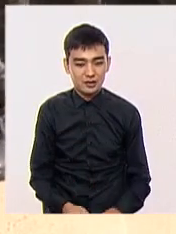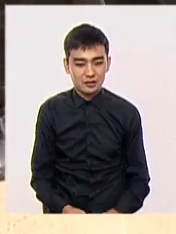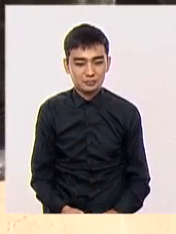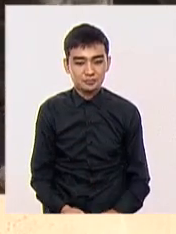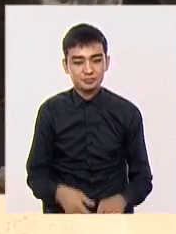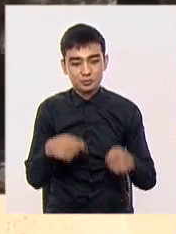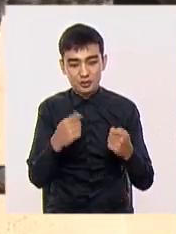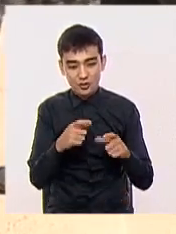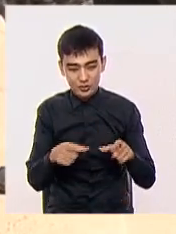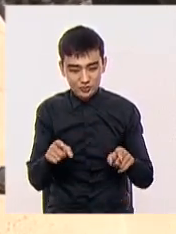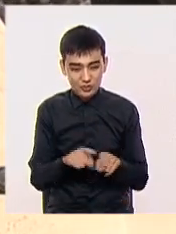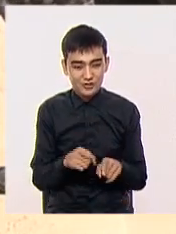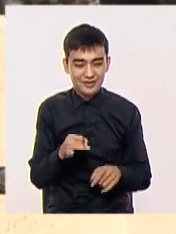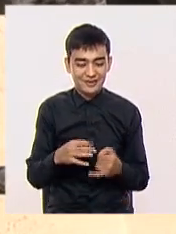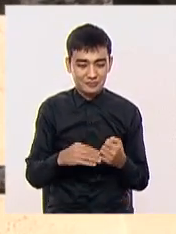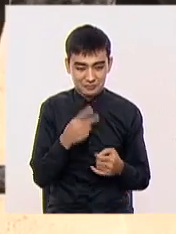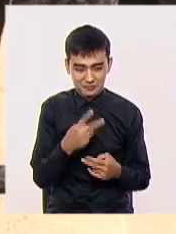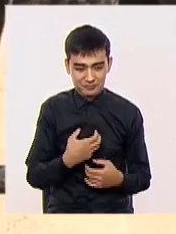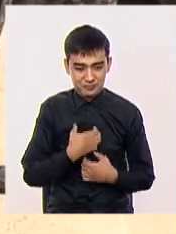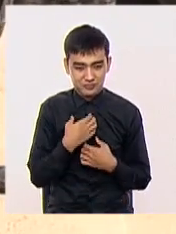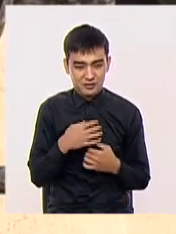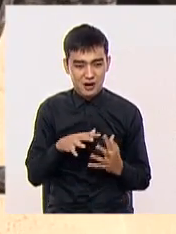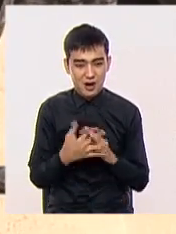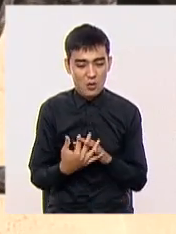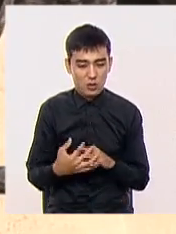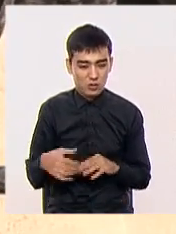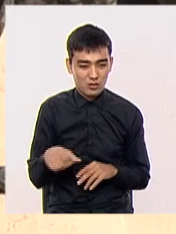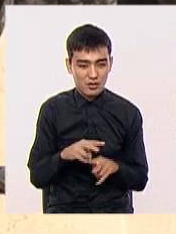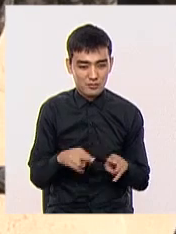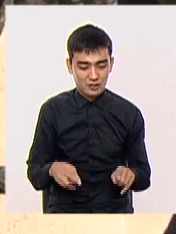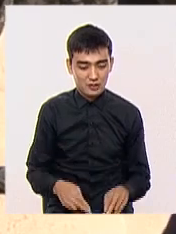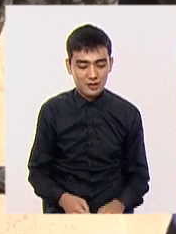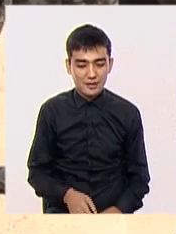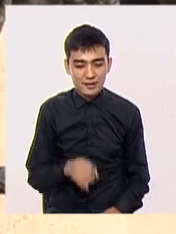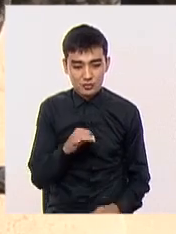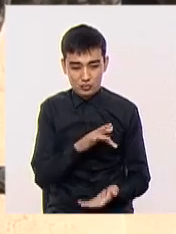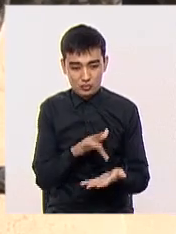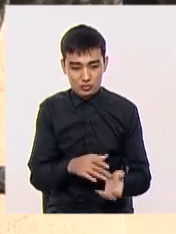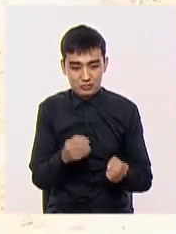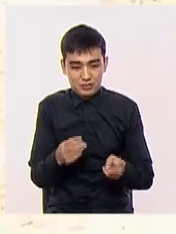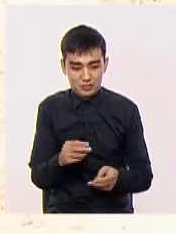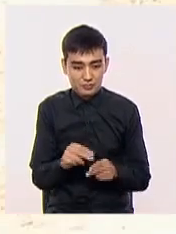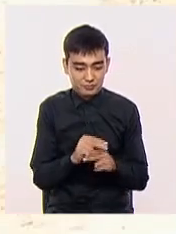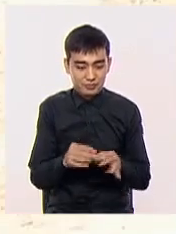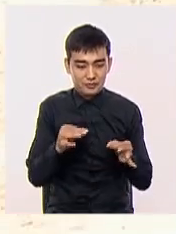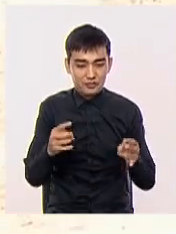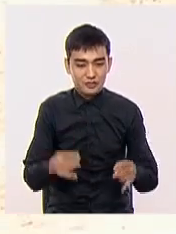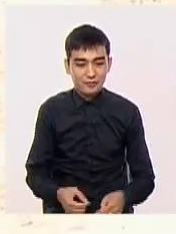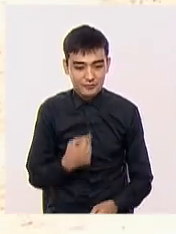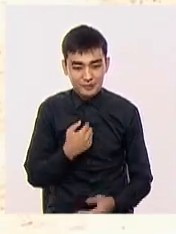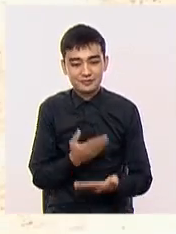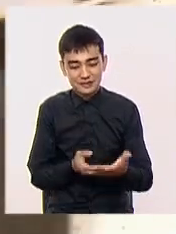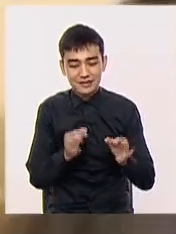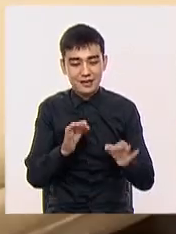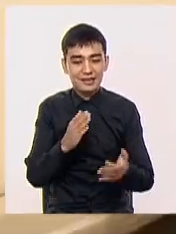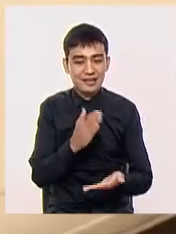келгенде жолдар осылай, біздің ауылдың жолдары сияқты қаладағы. Сол кішкен жөндеп істесе, айтуын айтамыз ғой, бірақ